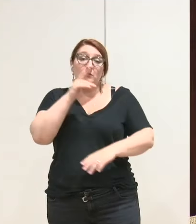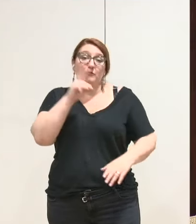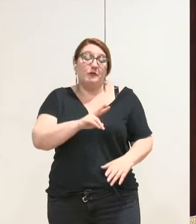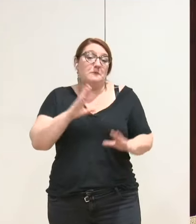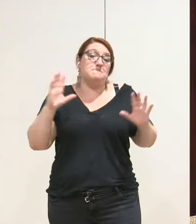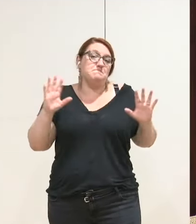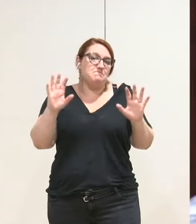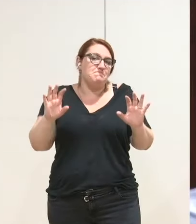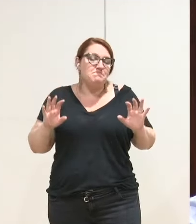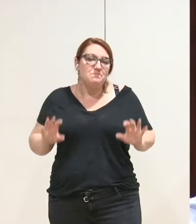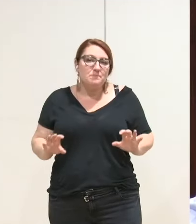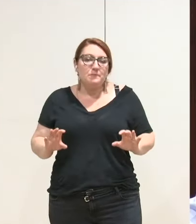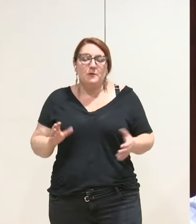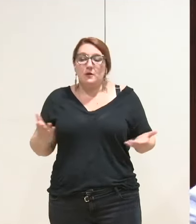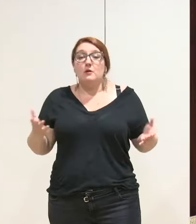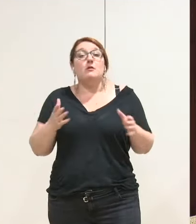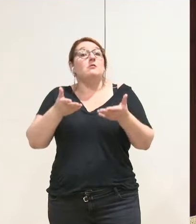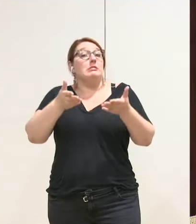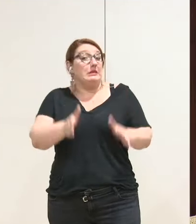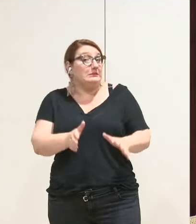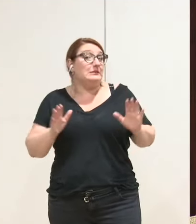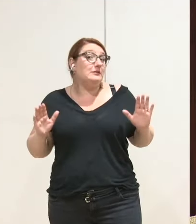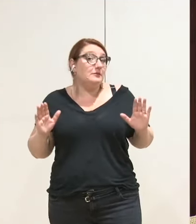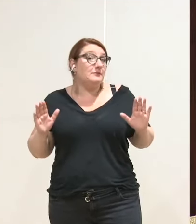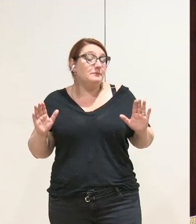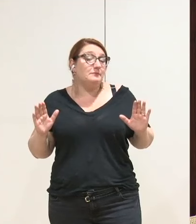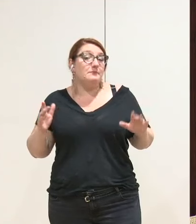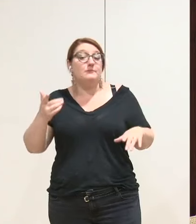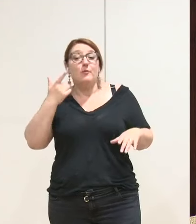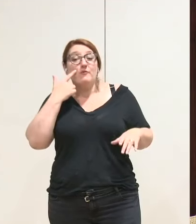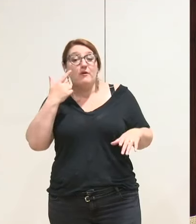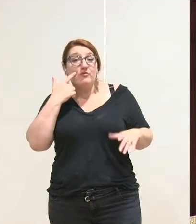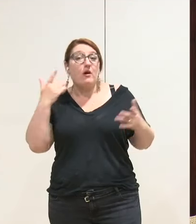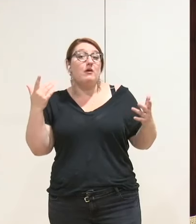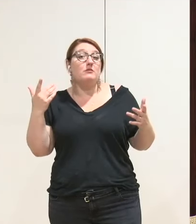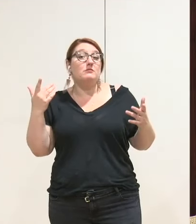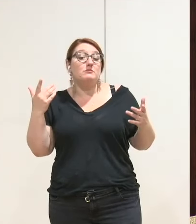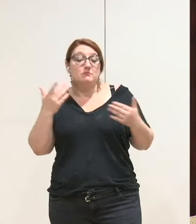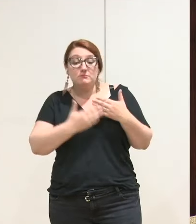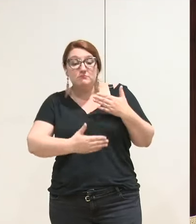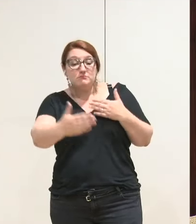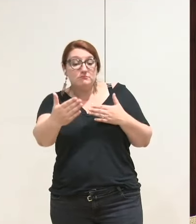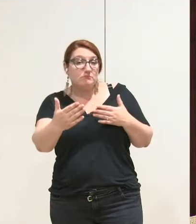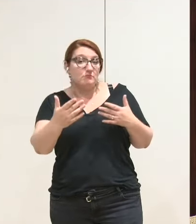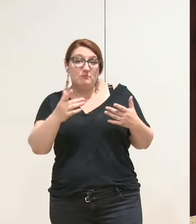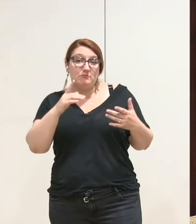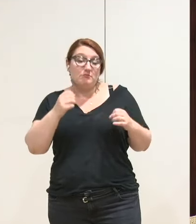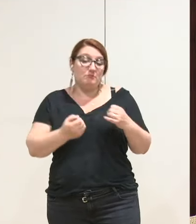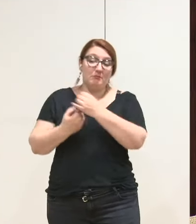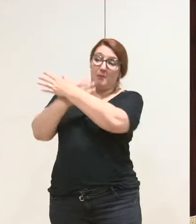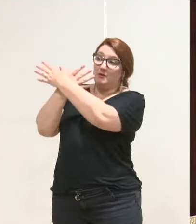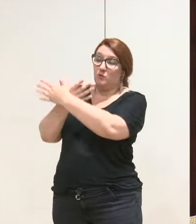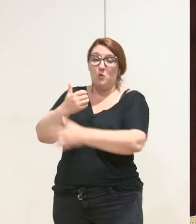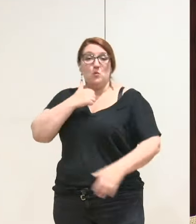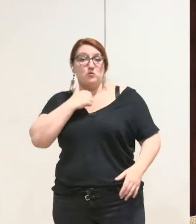moment où nous faisons ce choix nous aurons de toute façon si nous y revenons à euh contribuer la Métro et nous-même